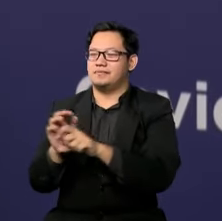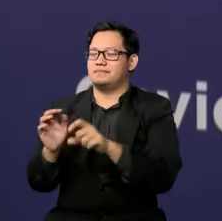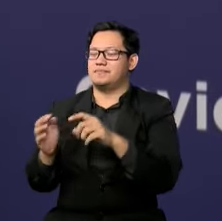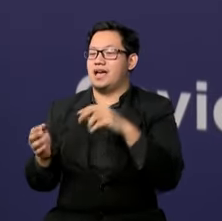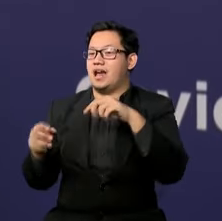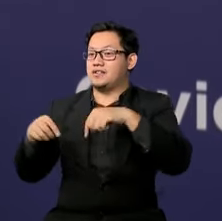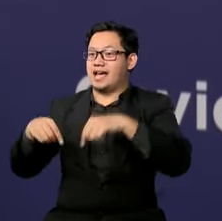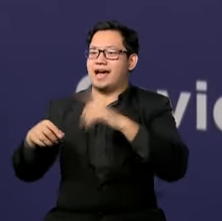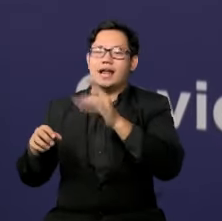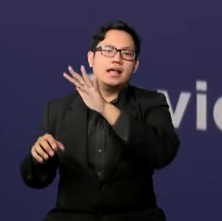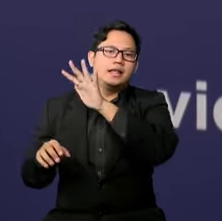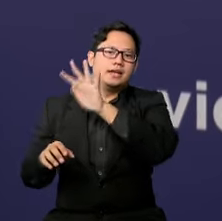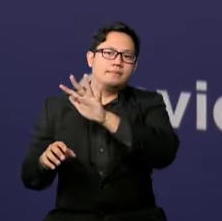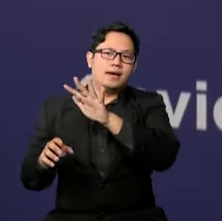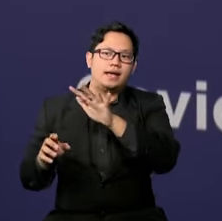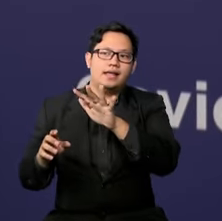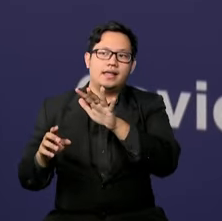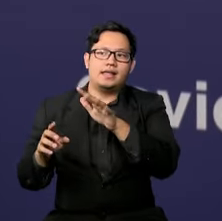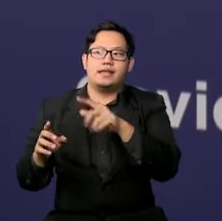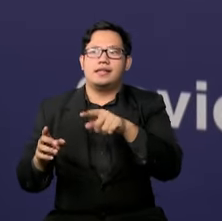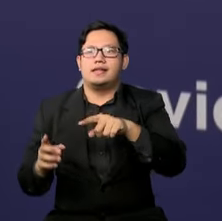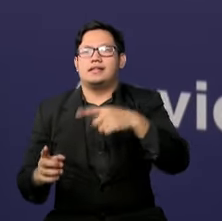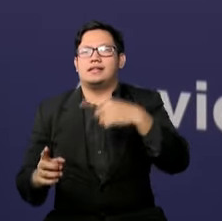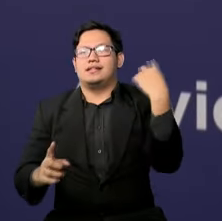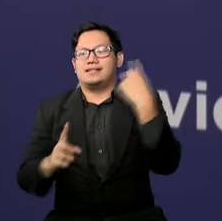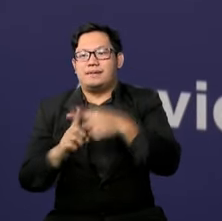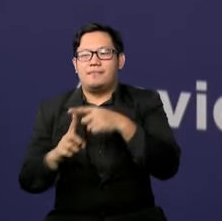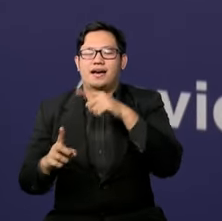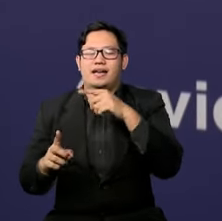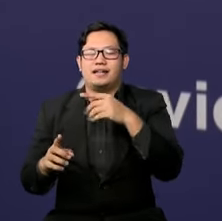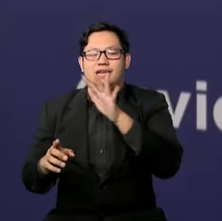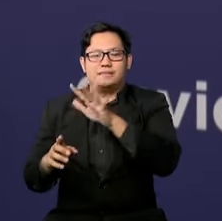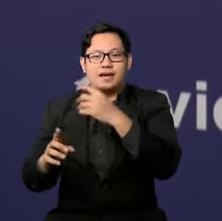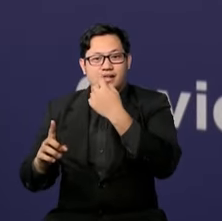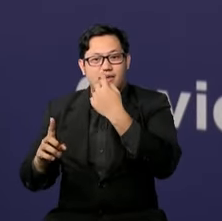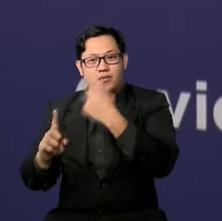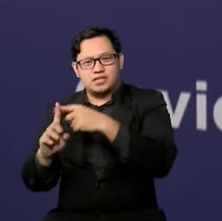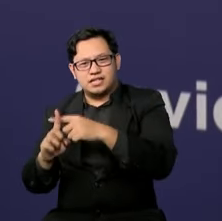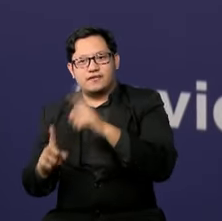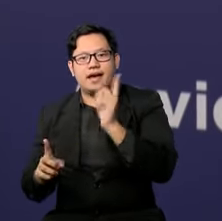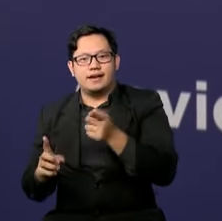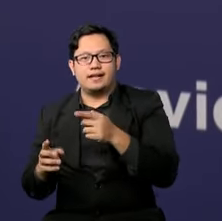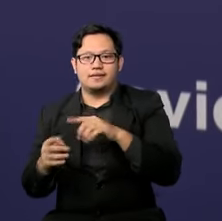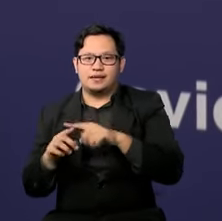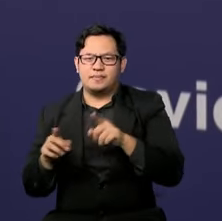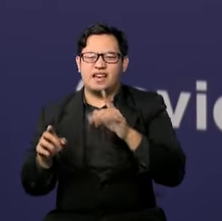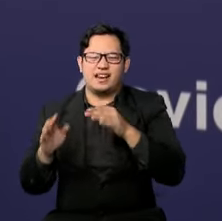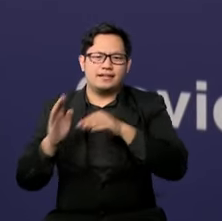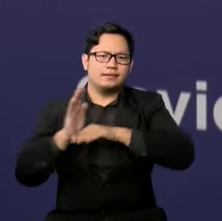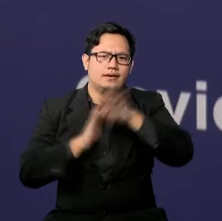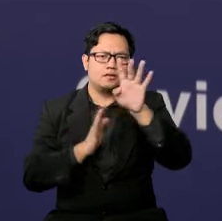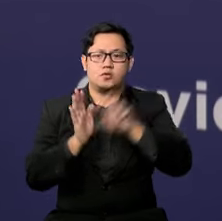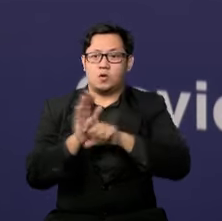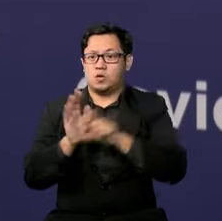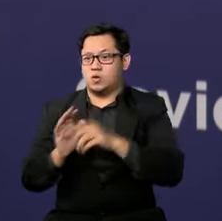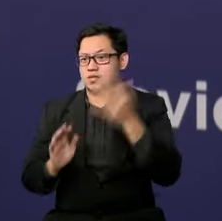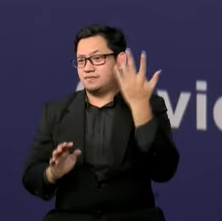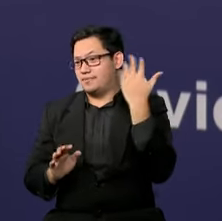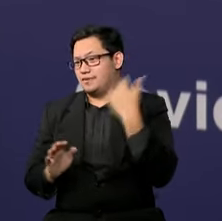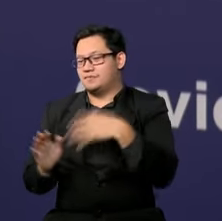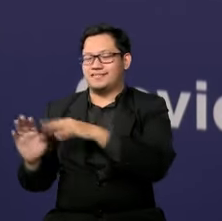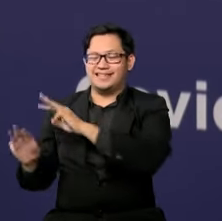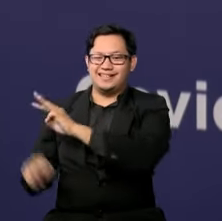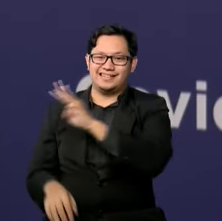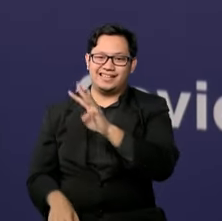kota yang baru saja terdampak mulai tercatat ada kasus TTF wuih ada peningkatan sebelumnya 33 di